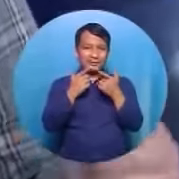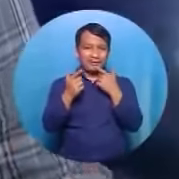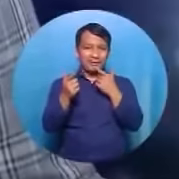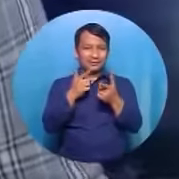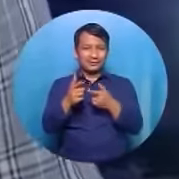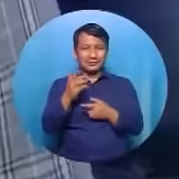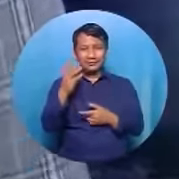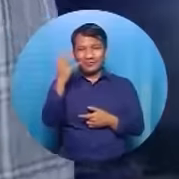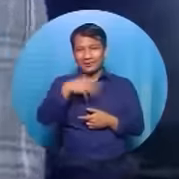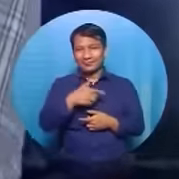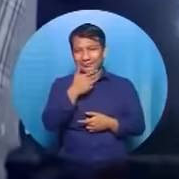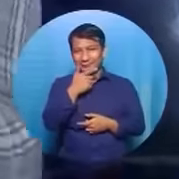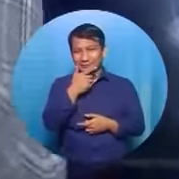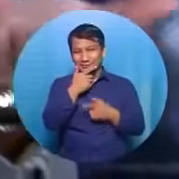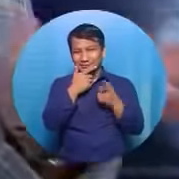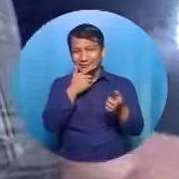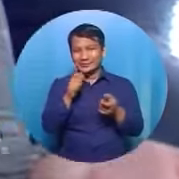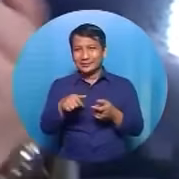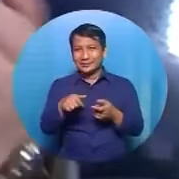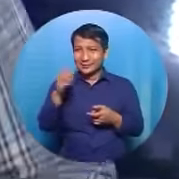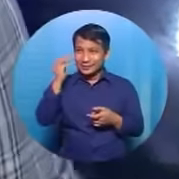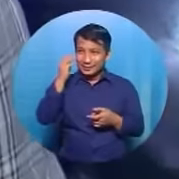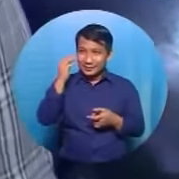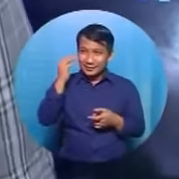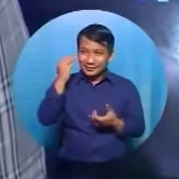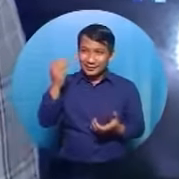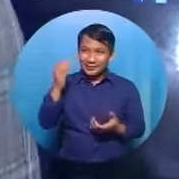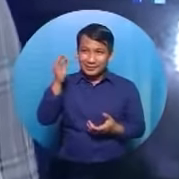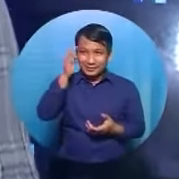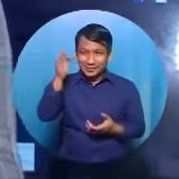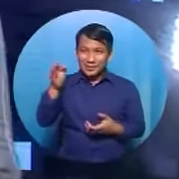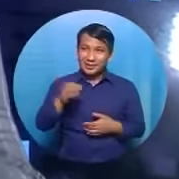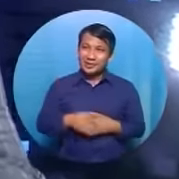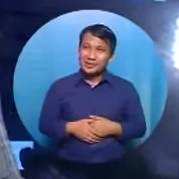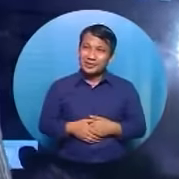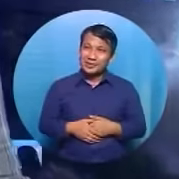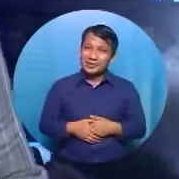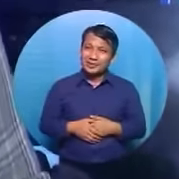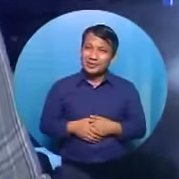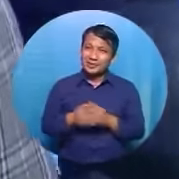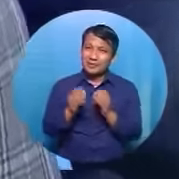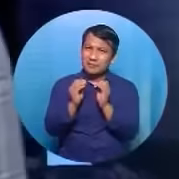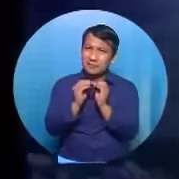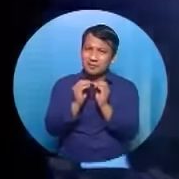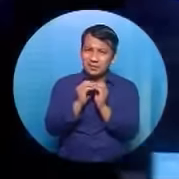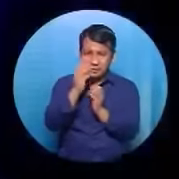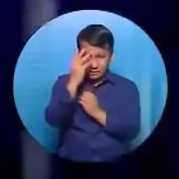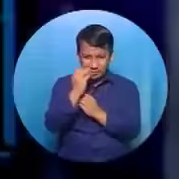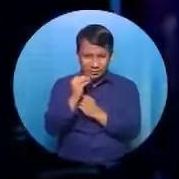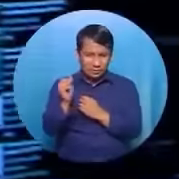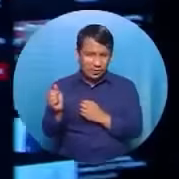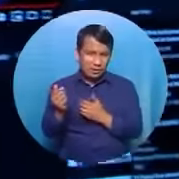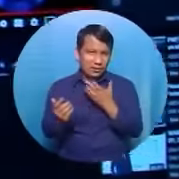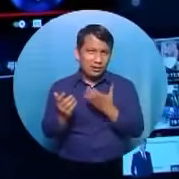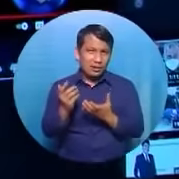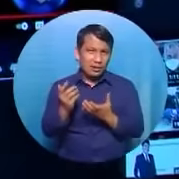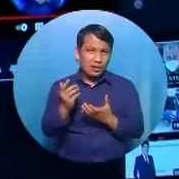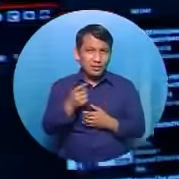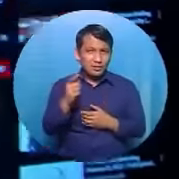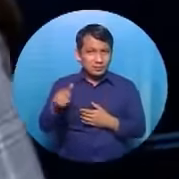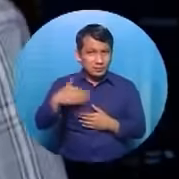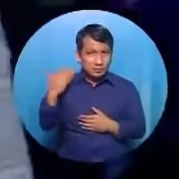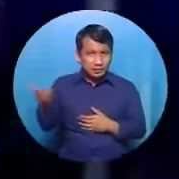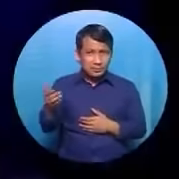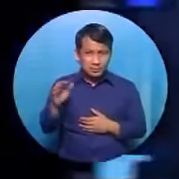dahil talaga nakakatawa raw ha, si Mary Joy at si Ferry. Na, eto nga, no, parang natutulog nga daw sa pansitan. Pero eto, idol, silip naman tayo